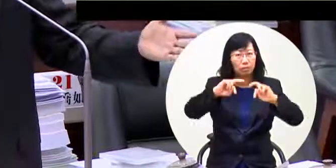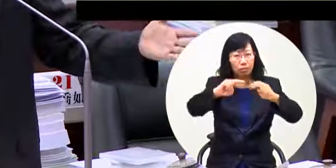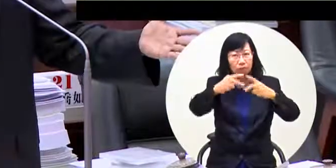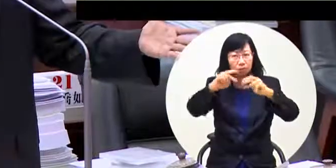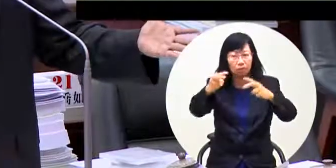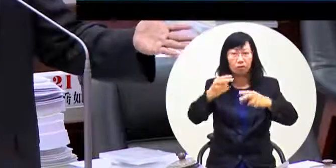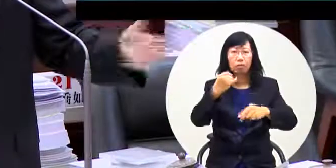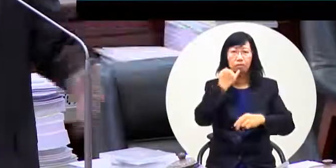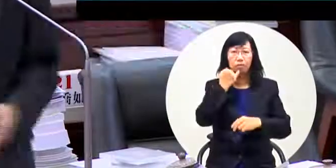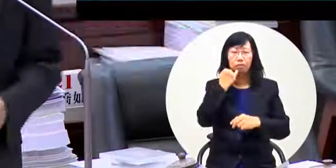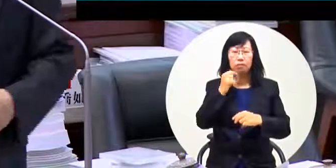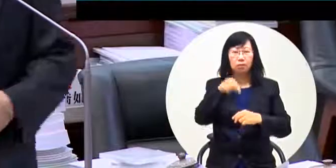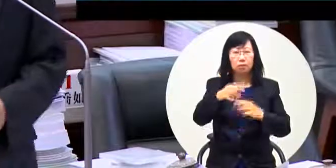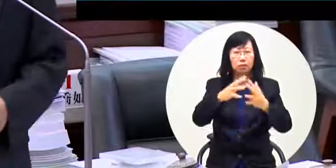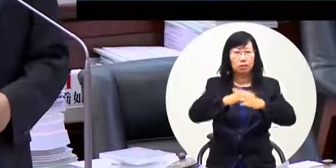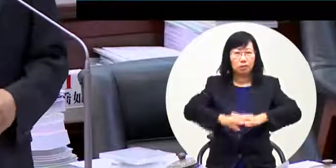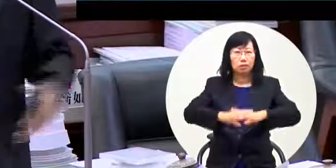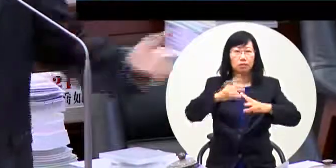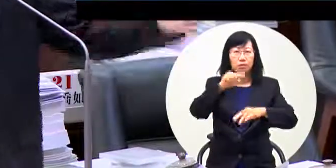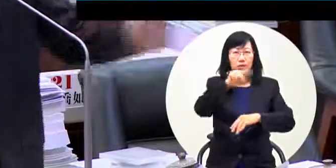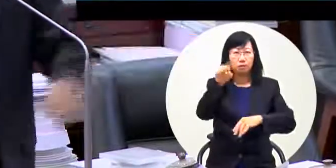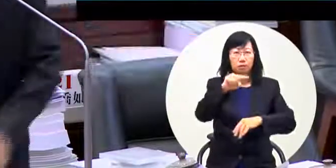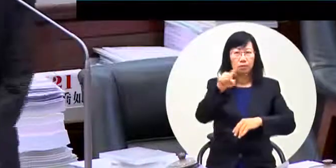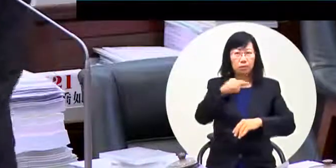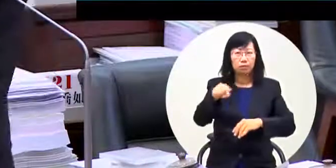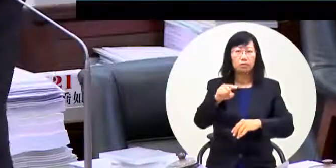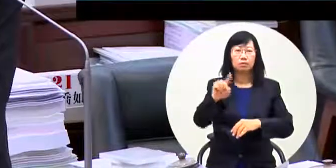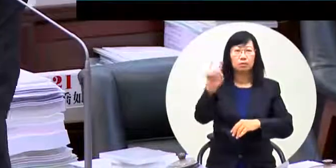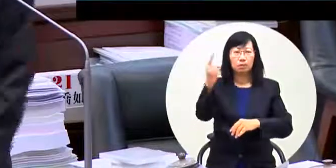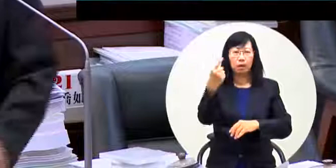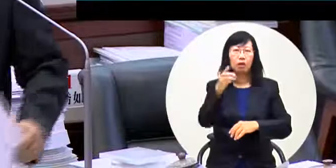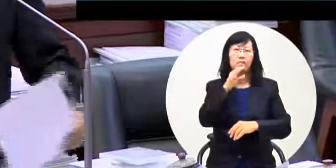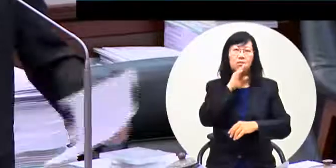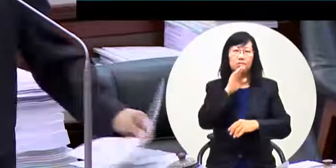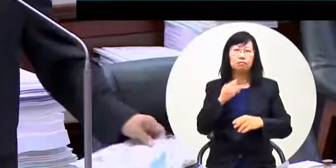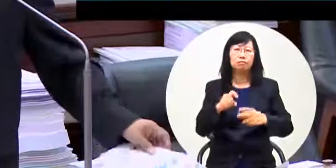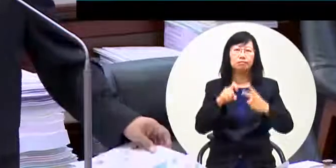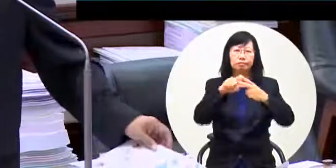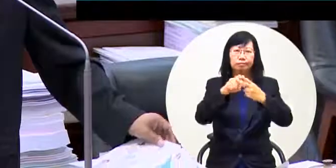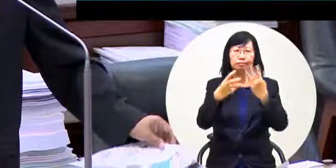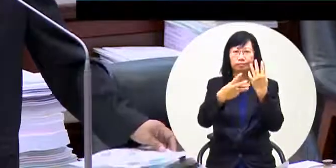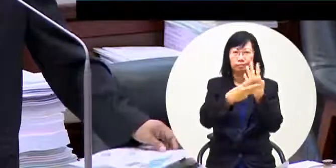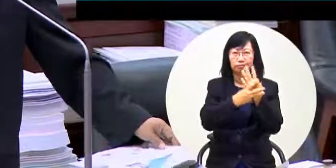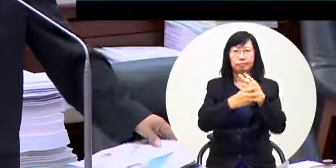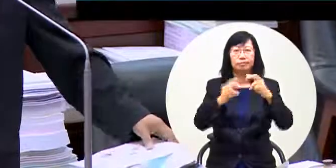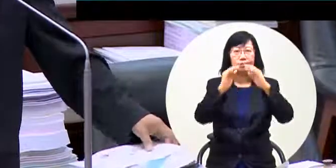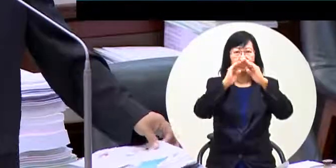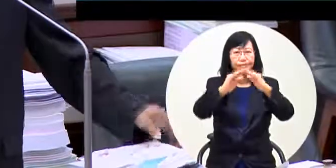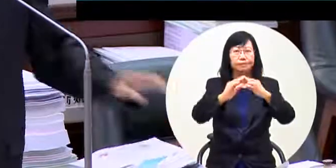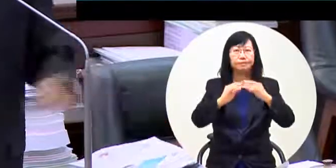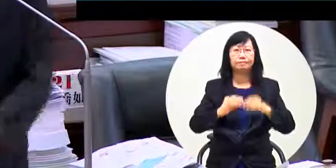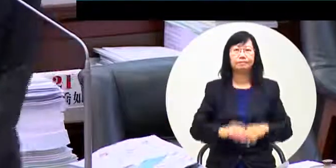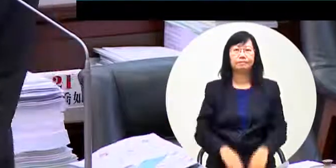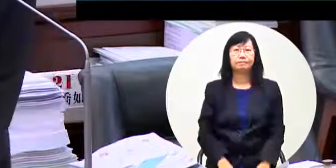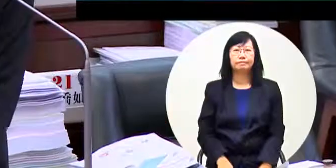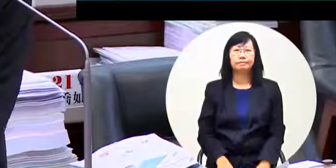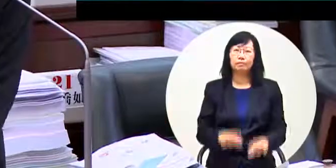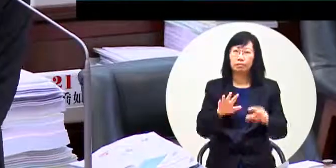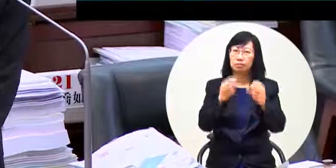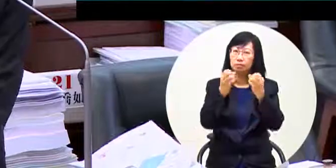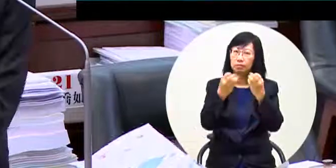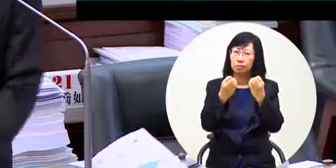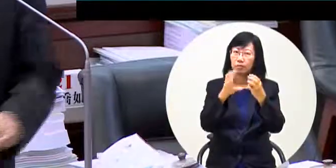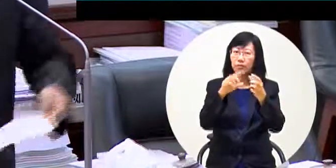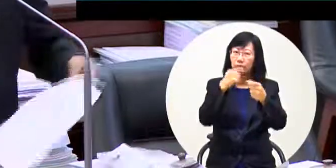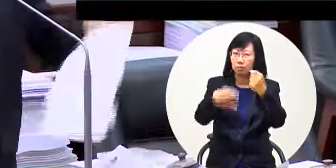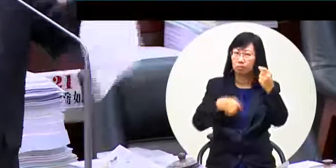工业城。哦，那我要讲的包括税入，所有的